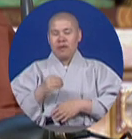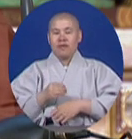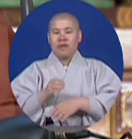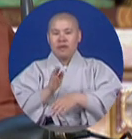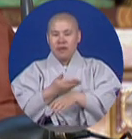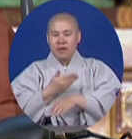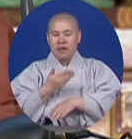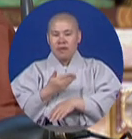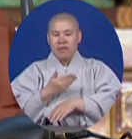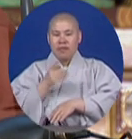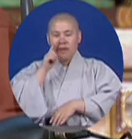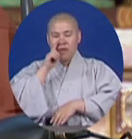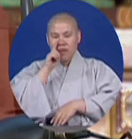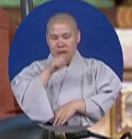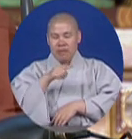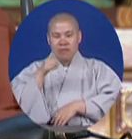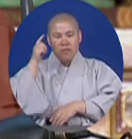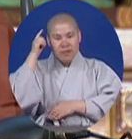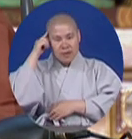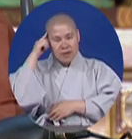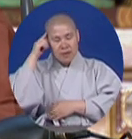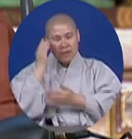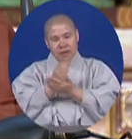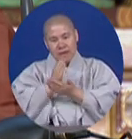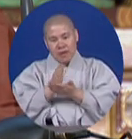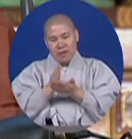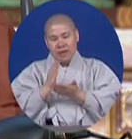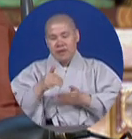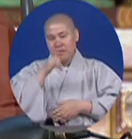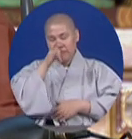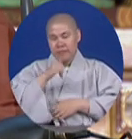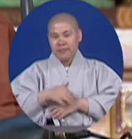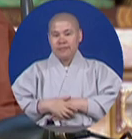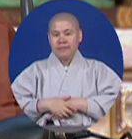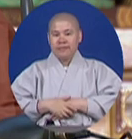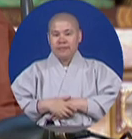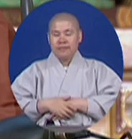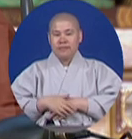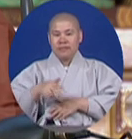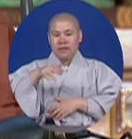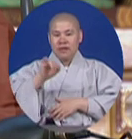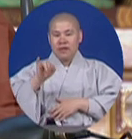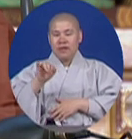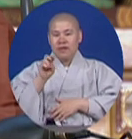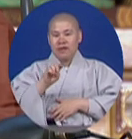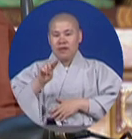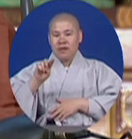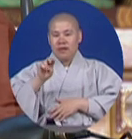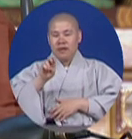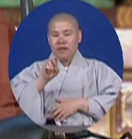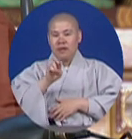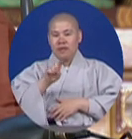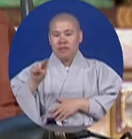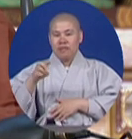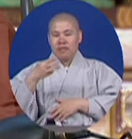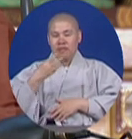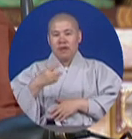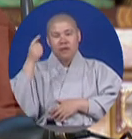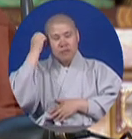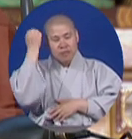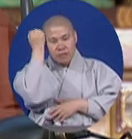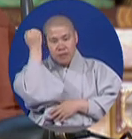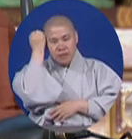악견이라든지 이런 게 있어요. 이런 게 있고 또 지말번뇌는 이제